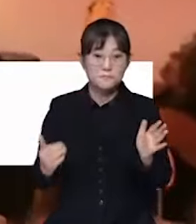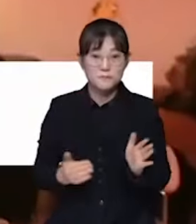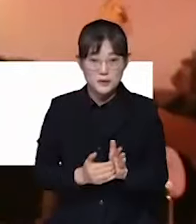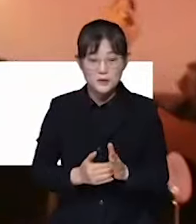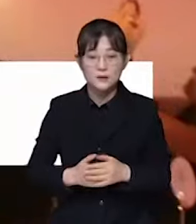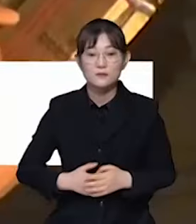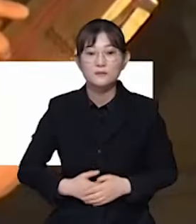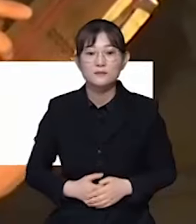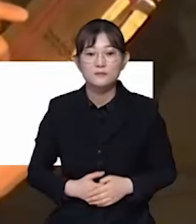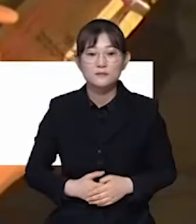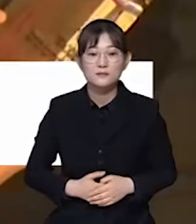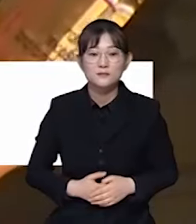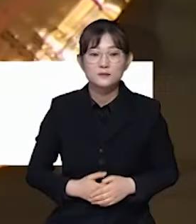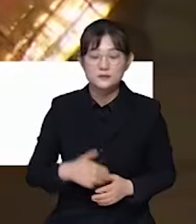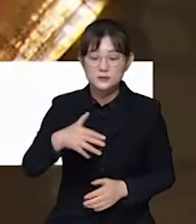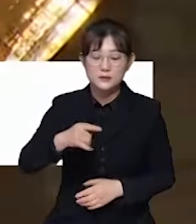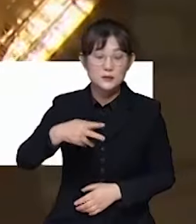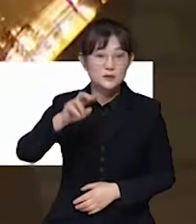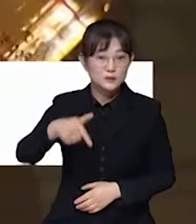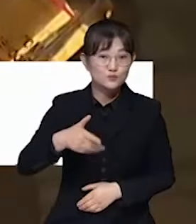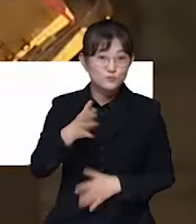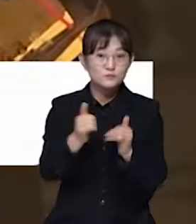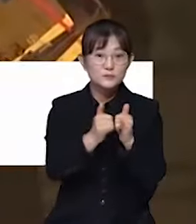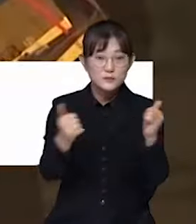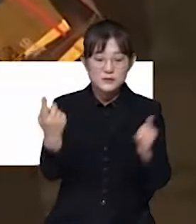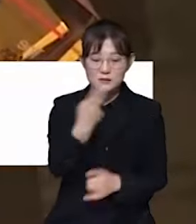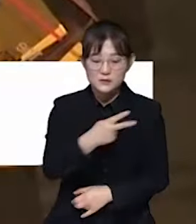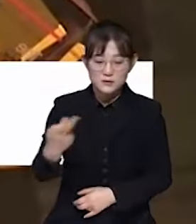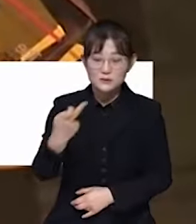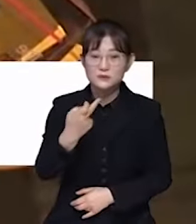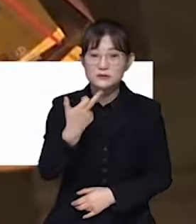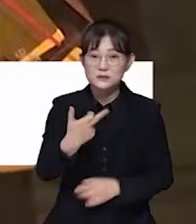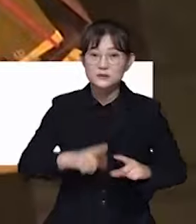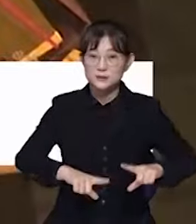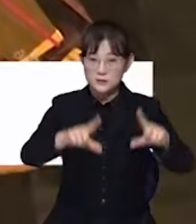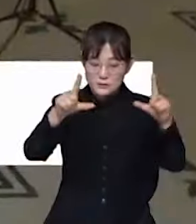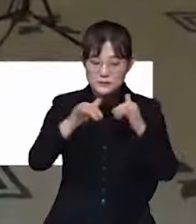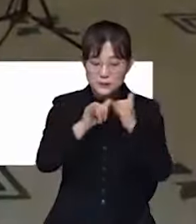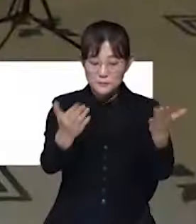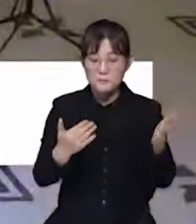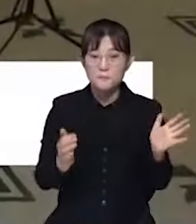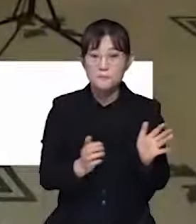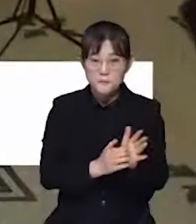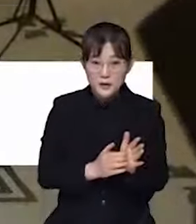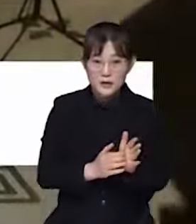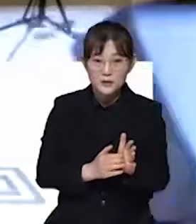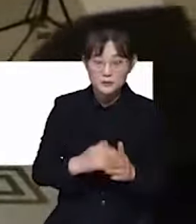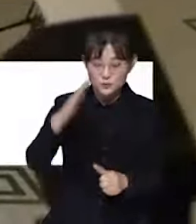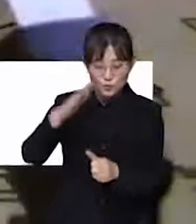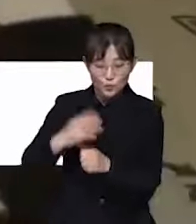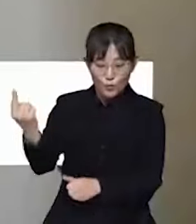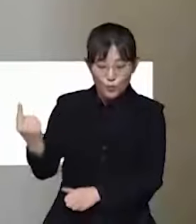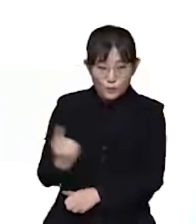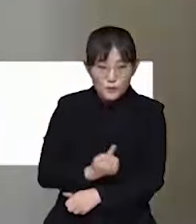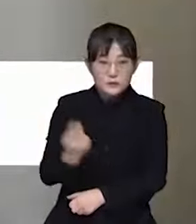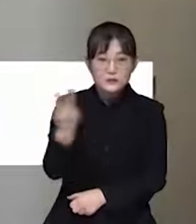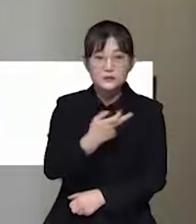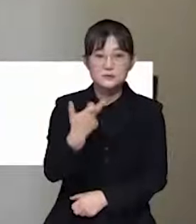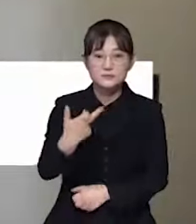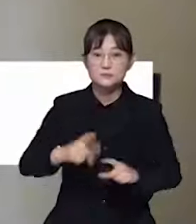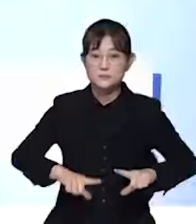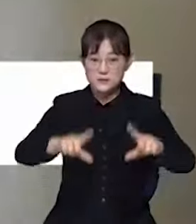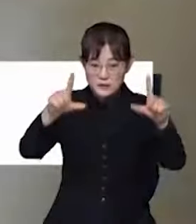인정받았습니다. 채식주의자로 2016년 맨부커 인터내셔널 상을 받았고 소년이 온다로